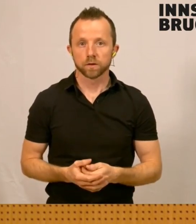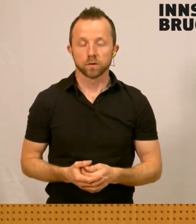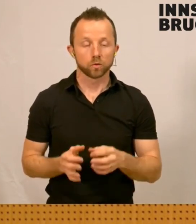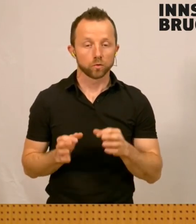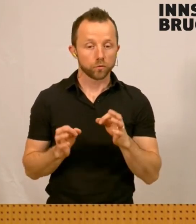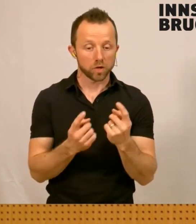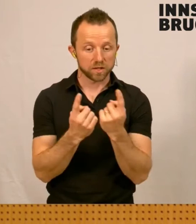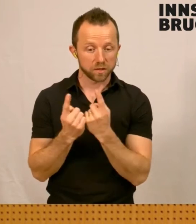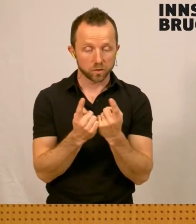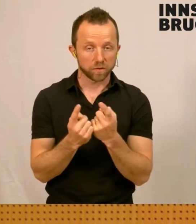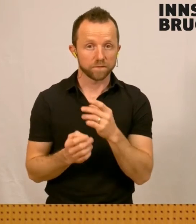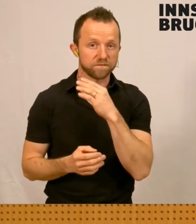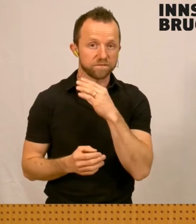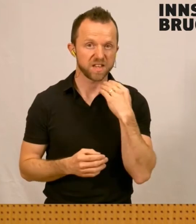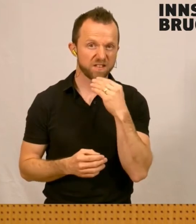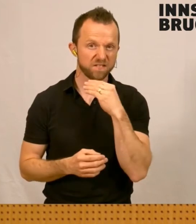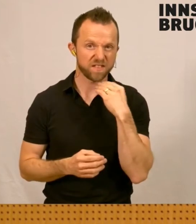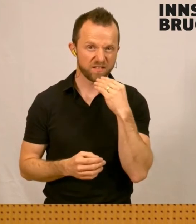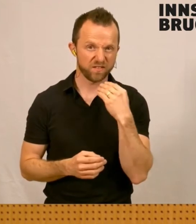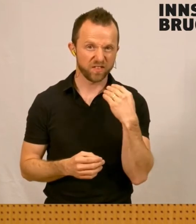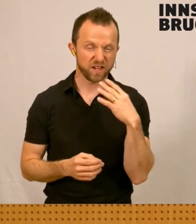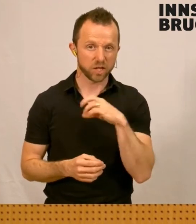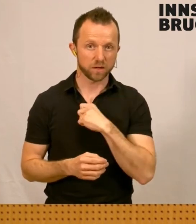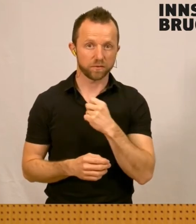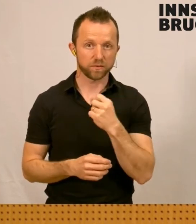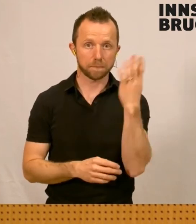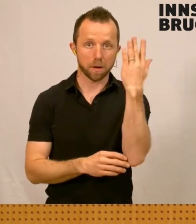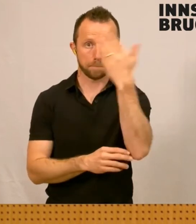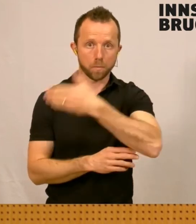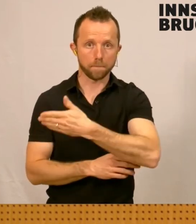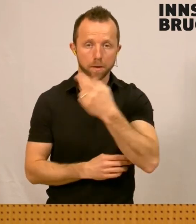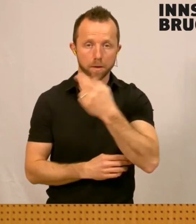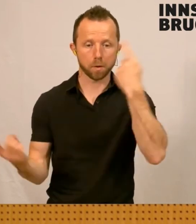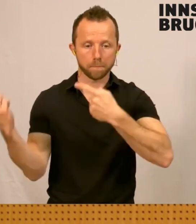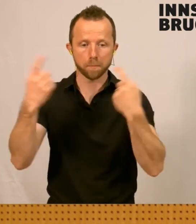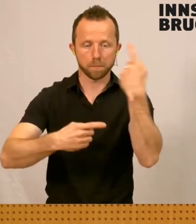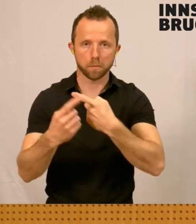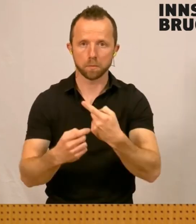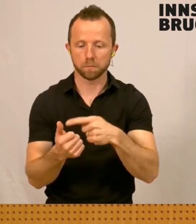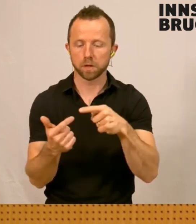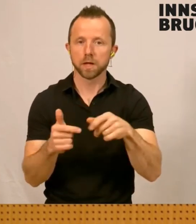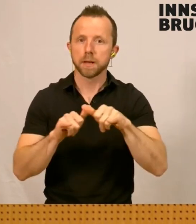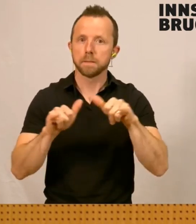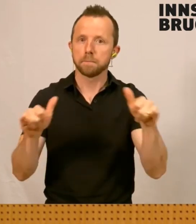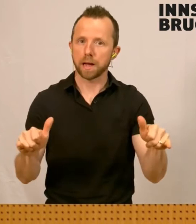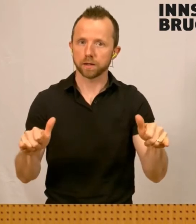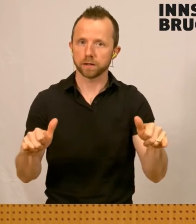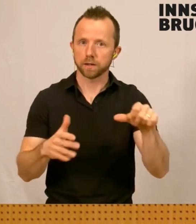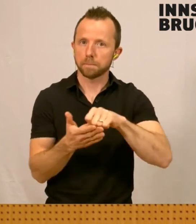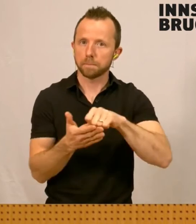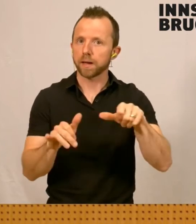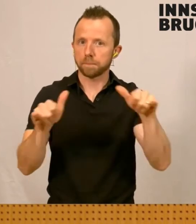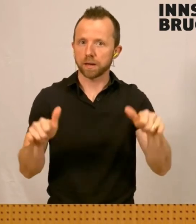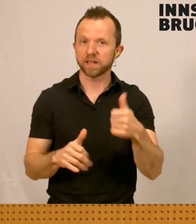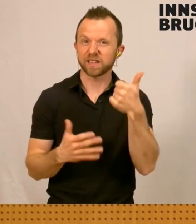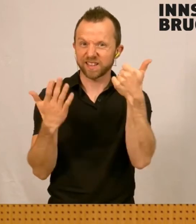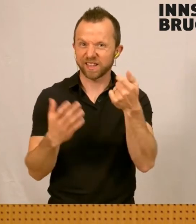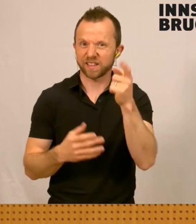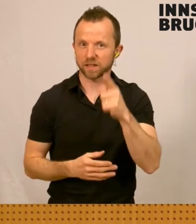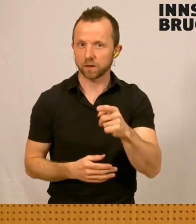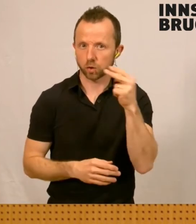viele umgeschnittene Bäume und Parkbänke um 6.000 Euro, noch mehr Dieselbusse und